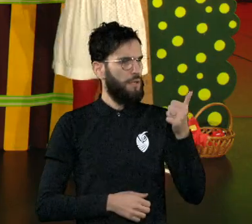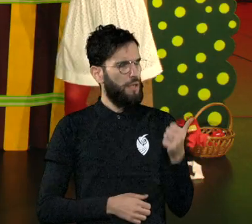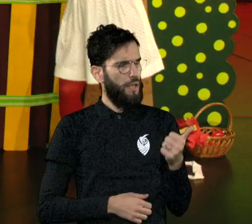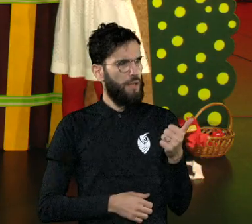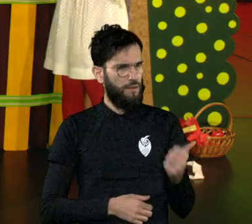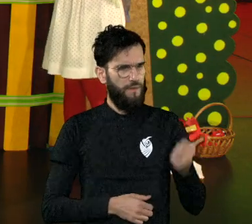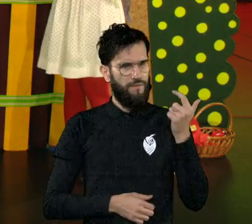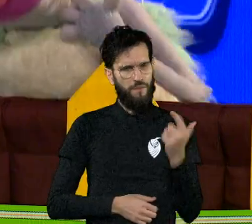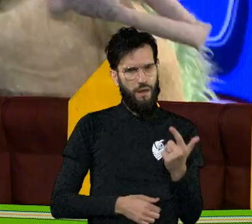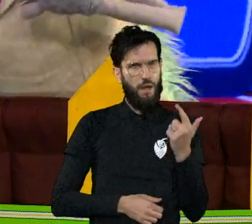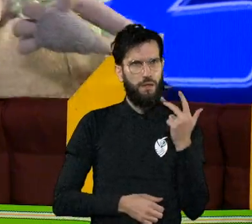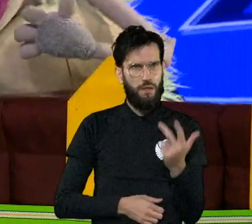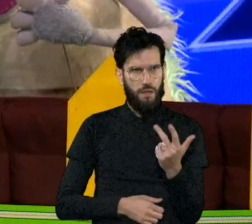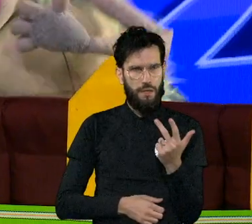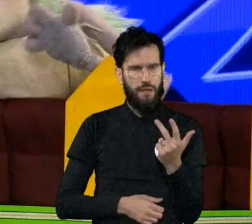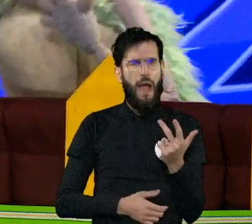1, 2, 3,